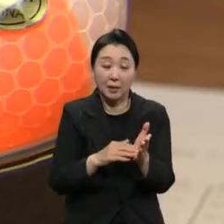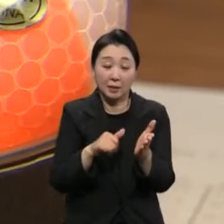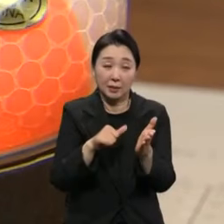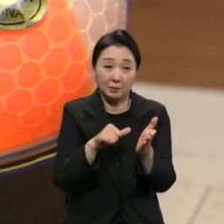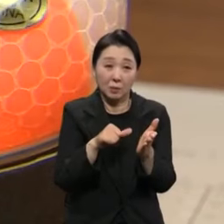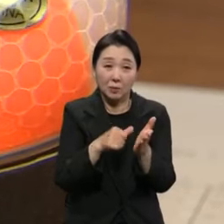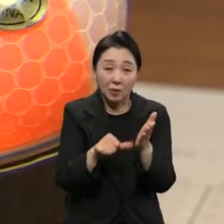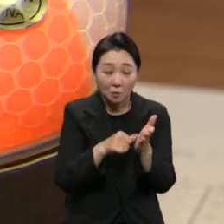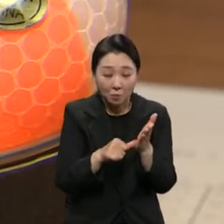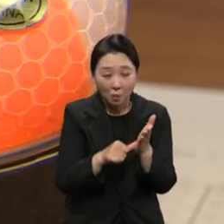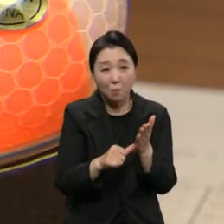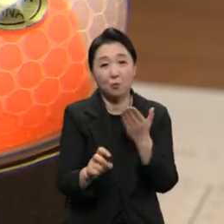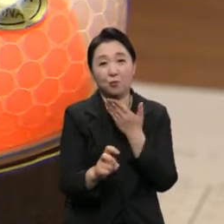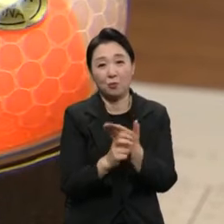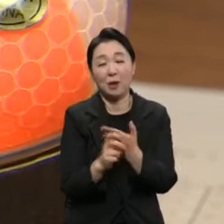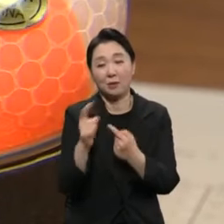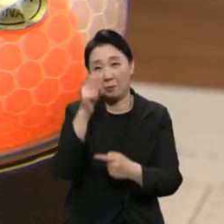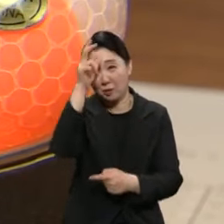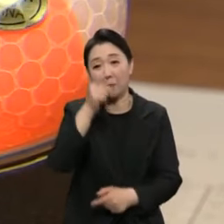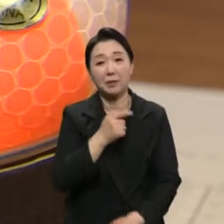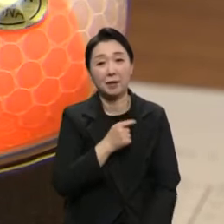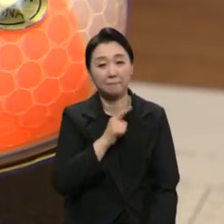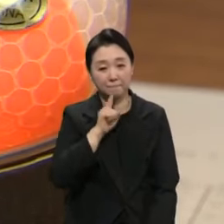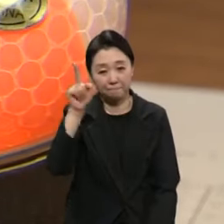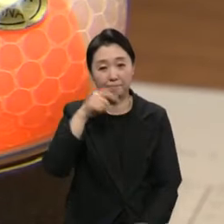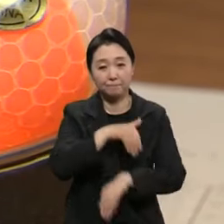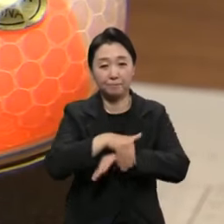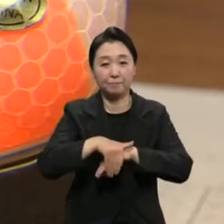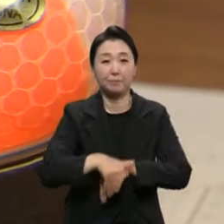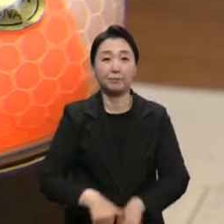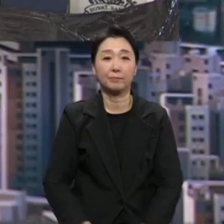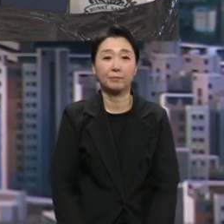넘길 계획입니다. JTBC 한민정입니다.